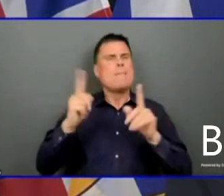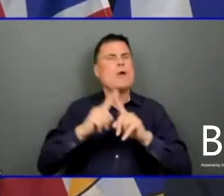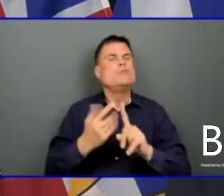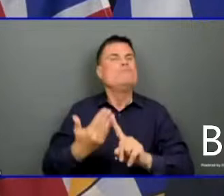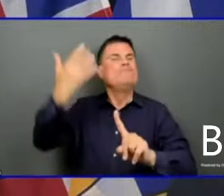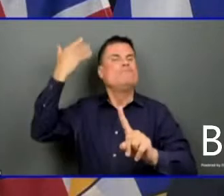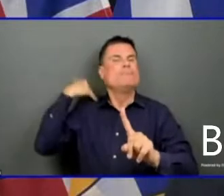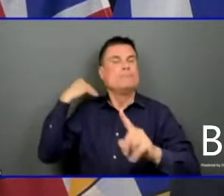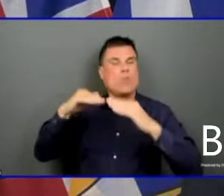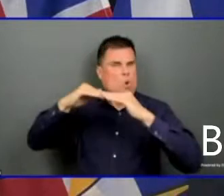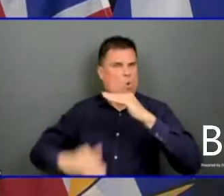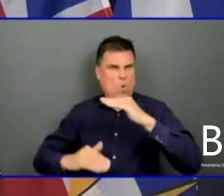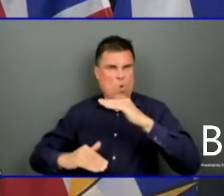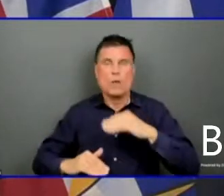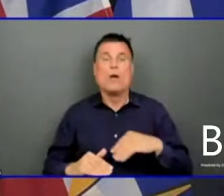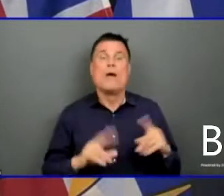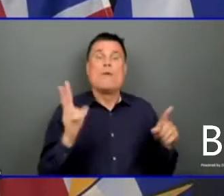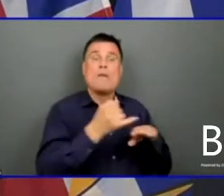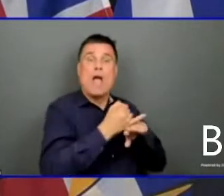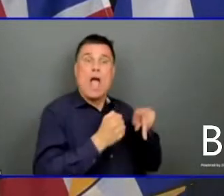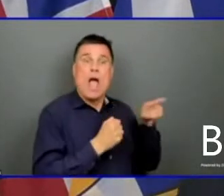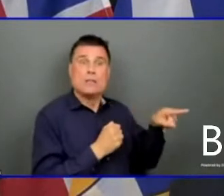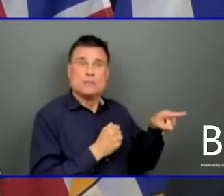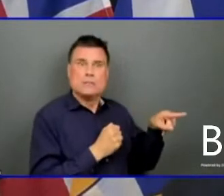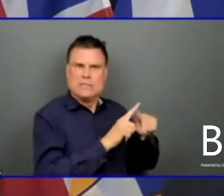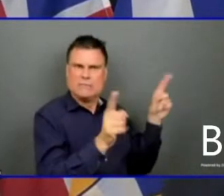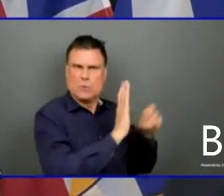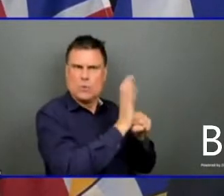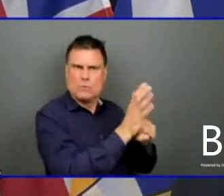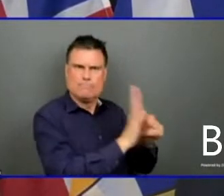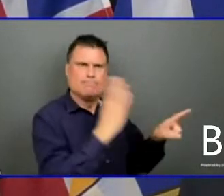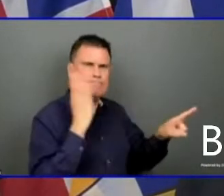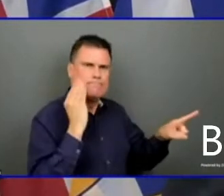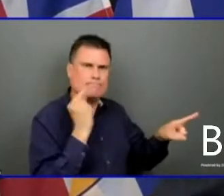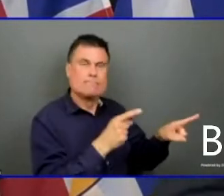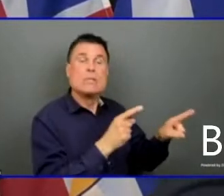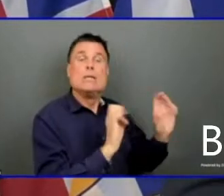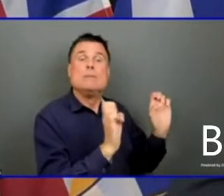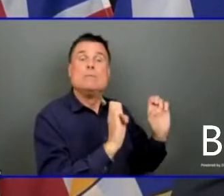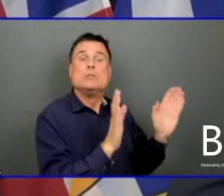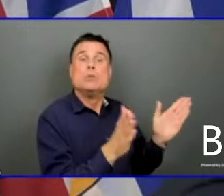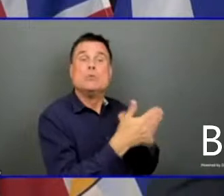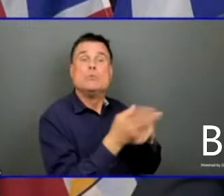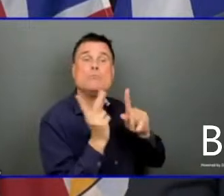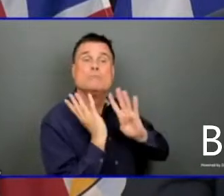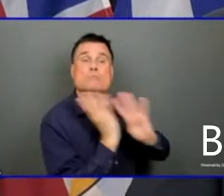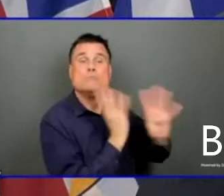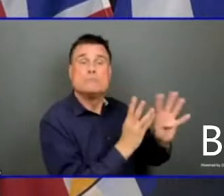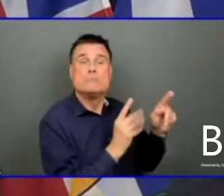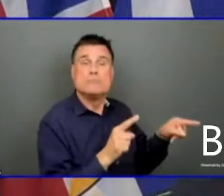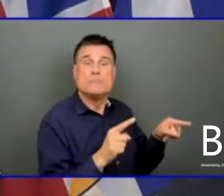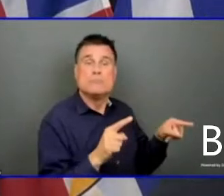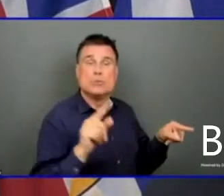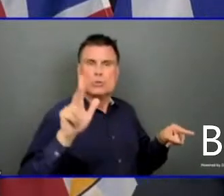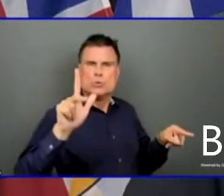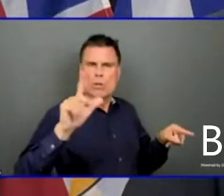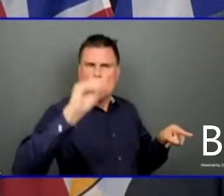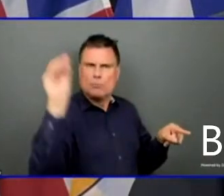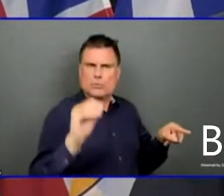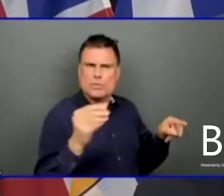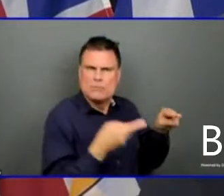家也有信心来医院来看病。 24.3% higher than they were on March